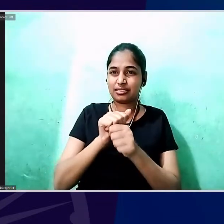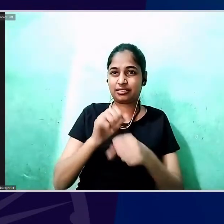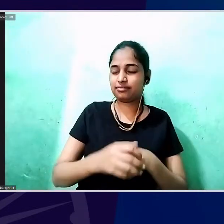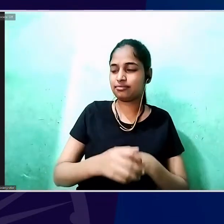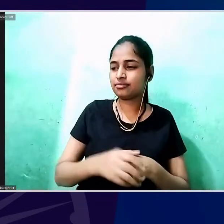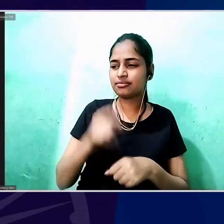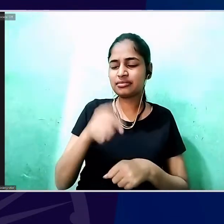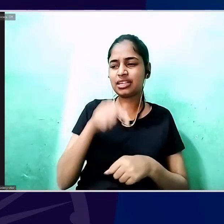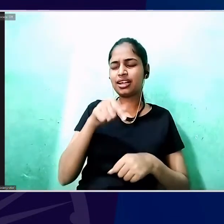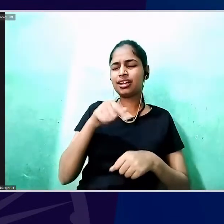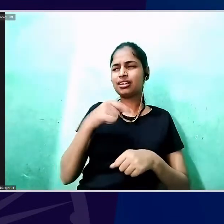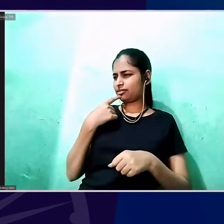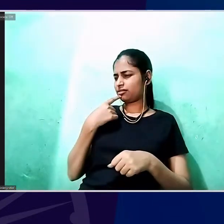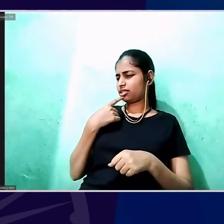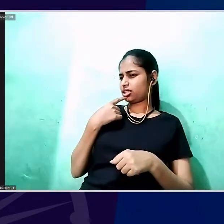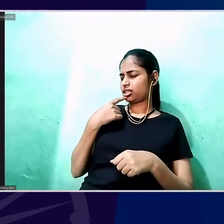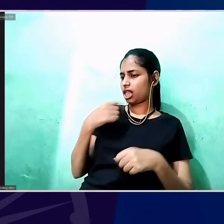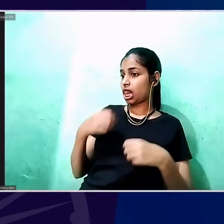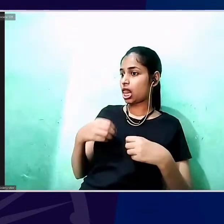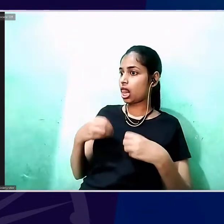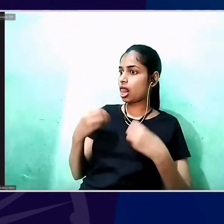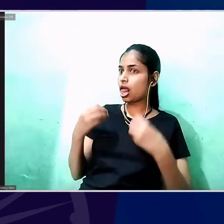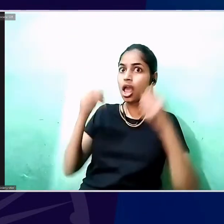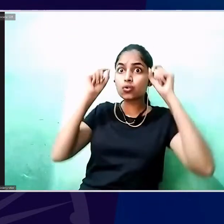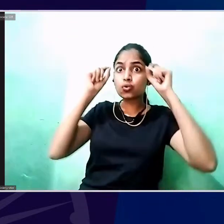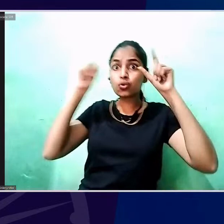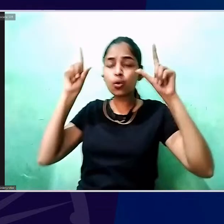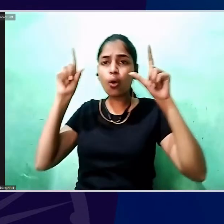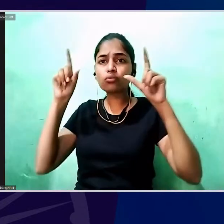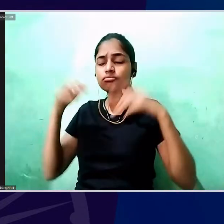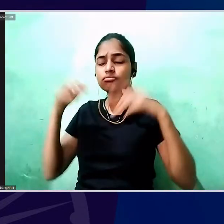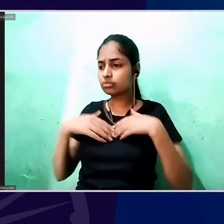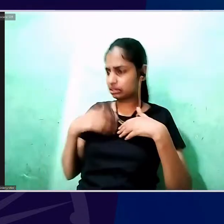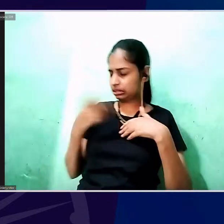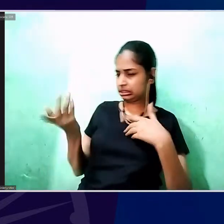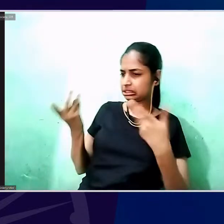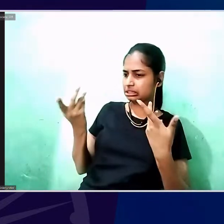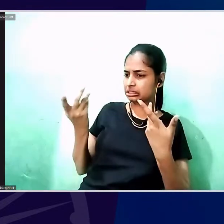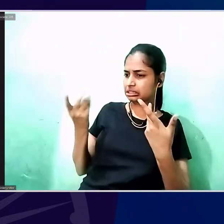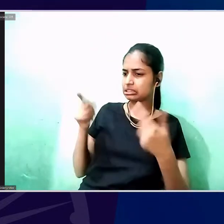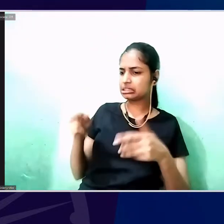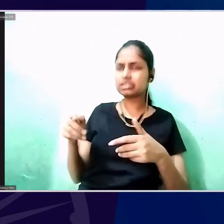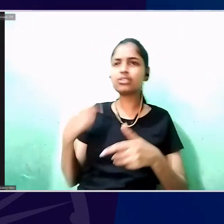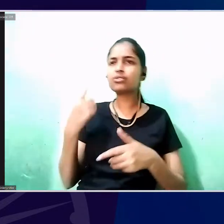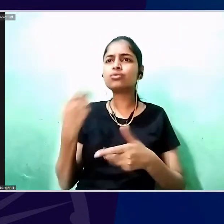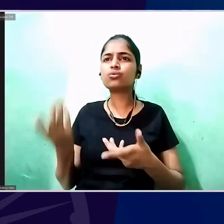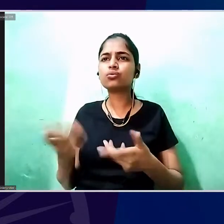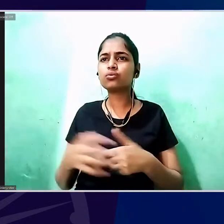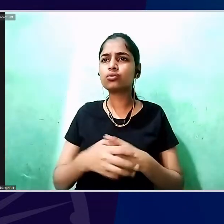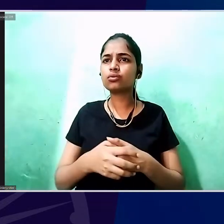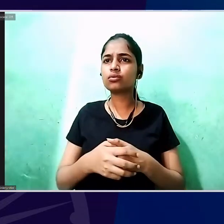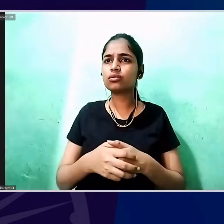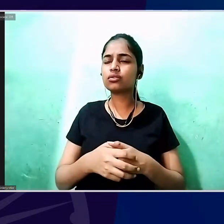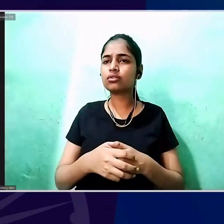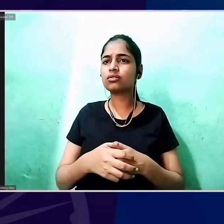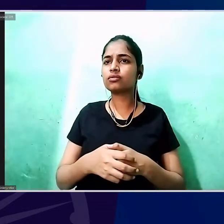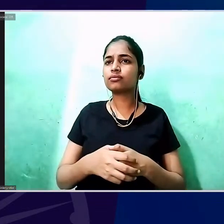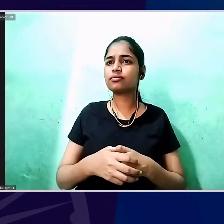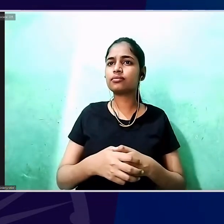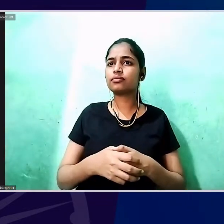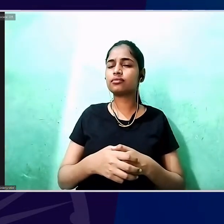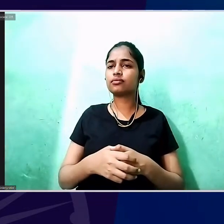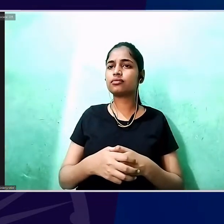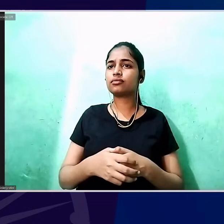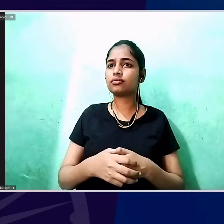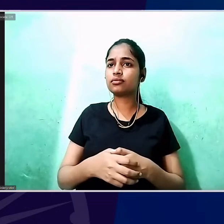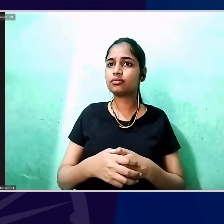So, according to that laborer, what it looks like, ma'am? No, that is not the answer. The laborer was